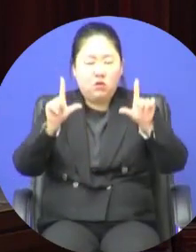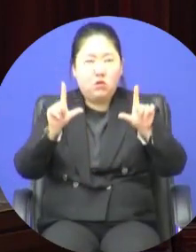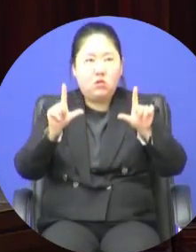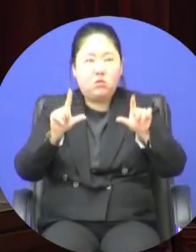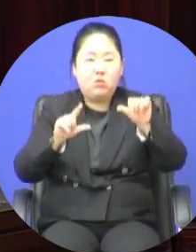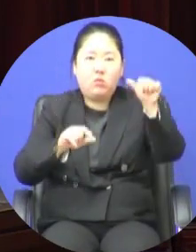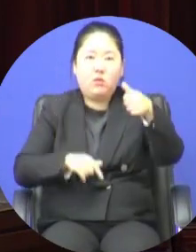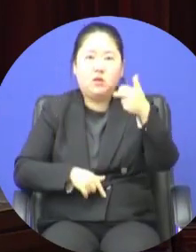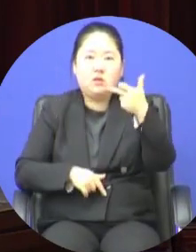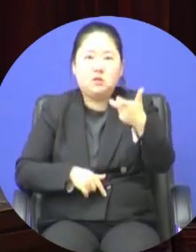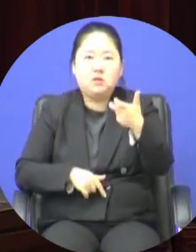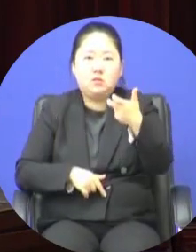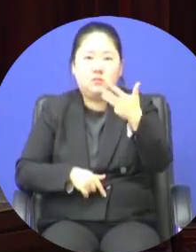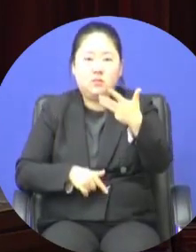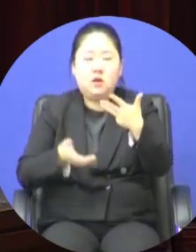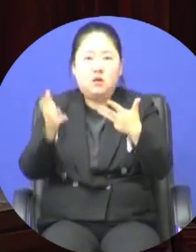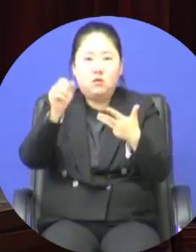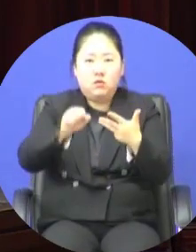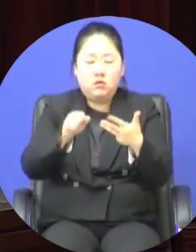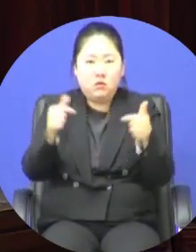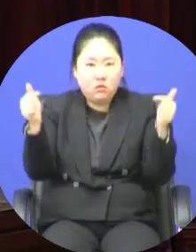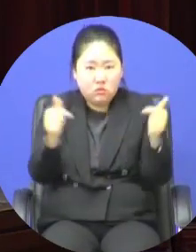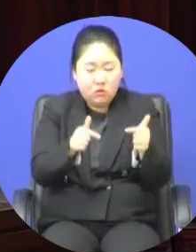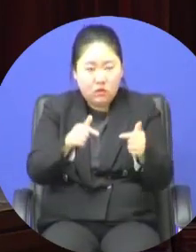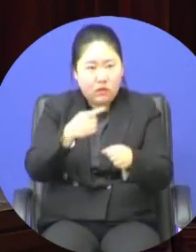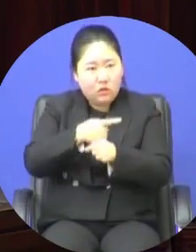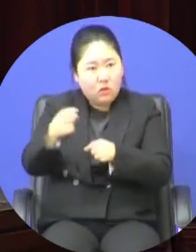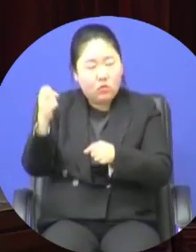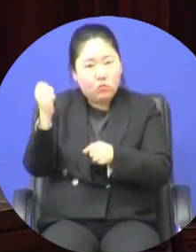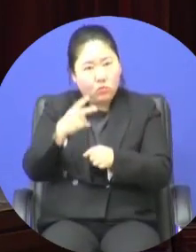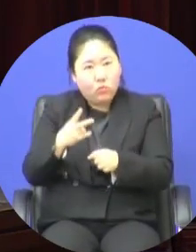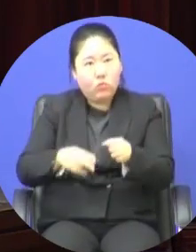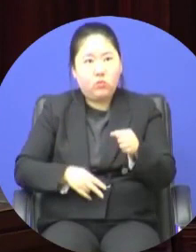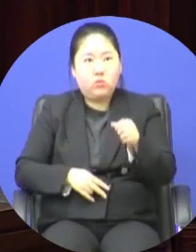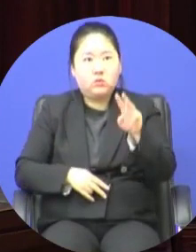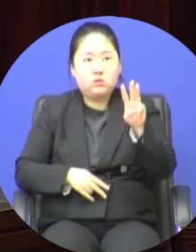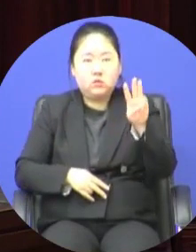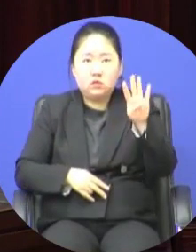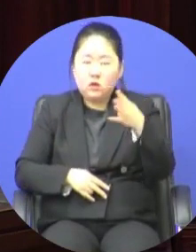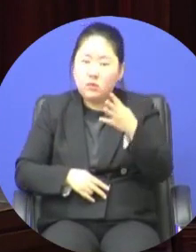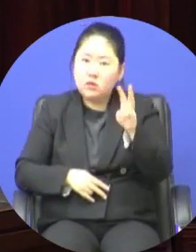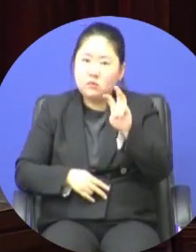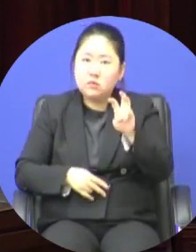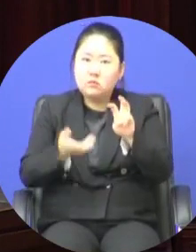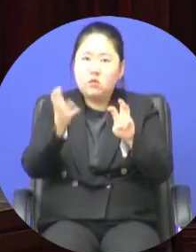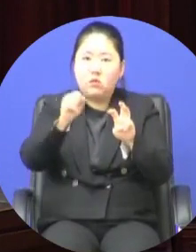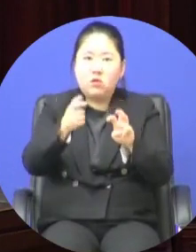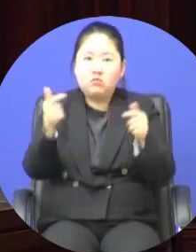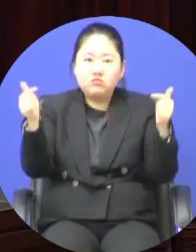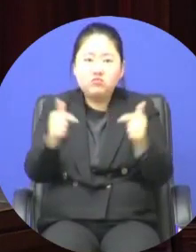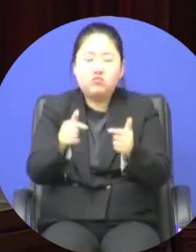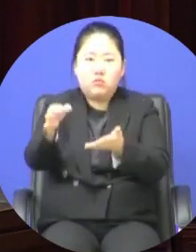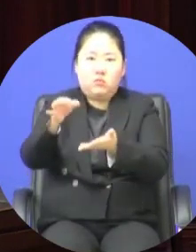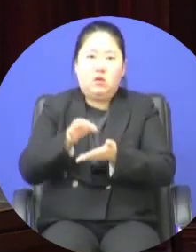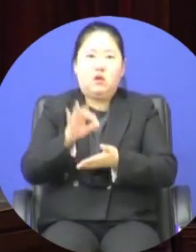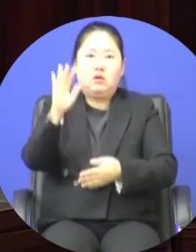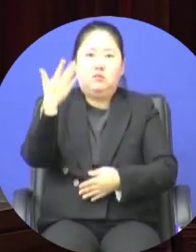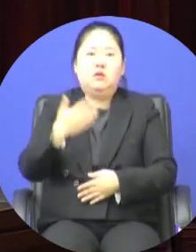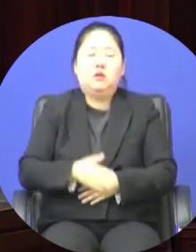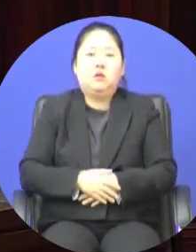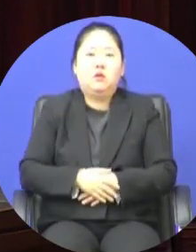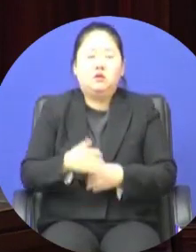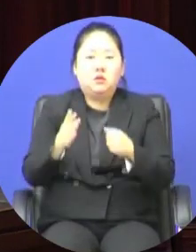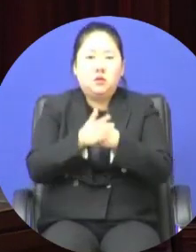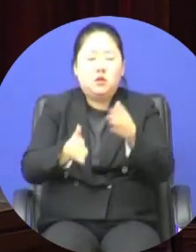원 감축에 이어 내년에도 433억 원을 덜 교부받게 됩니다. 이에 따라 시 가용 예산